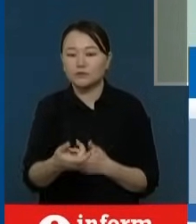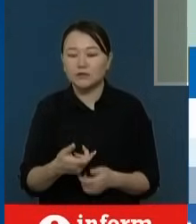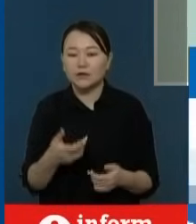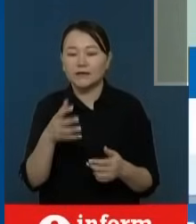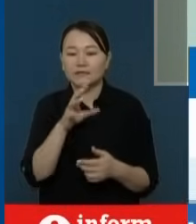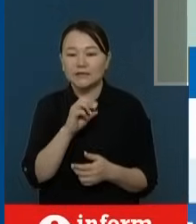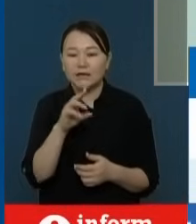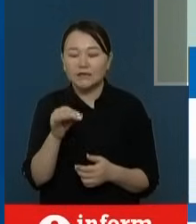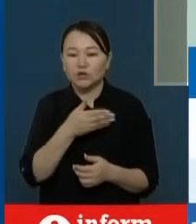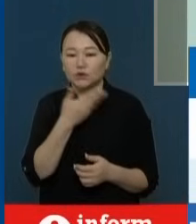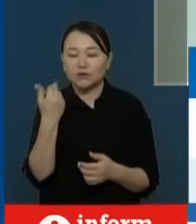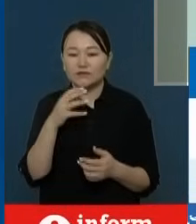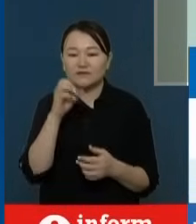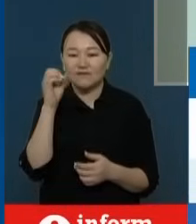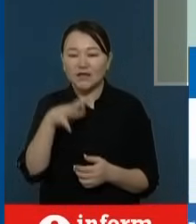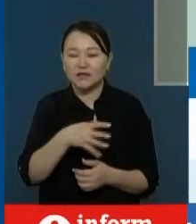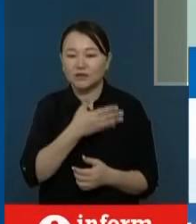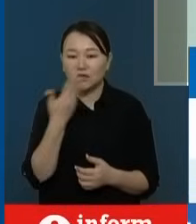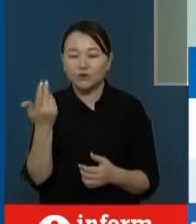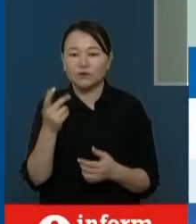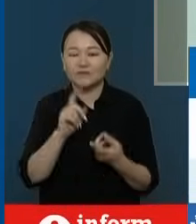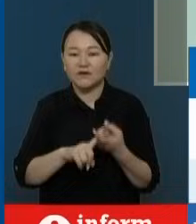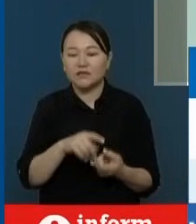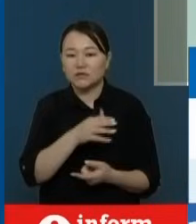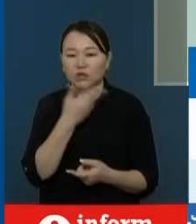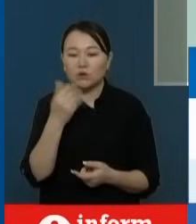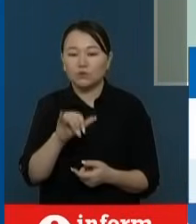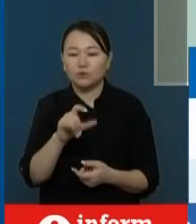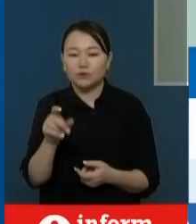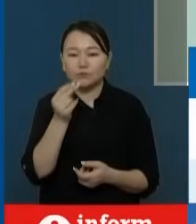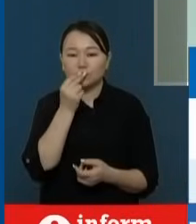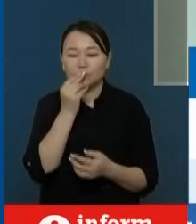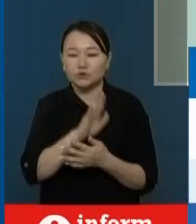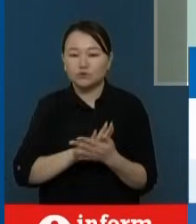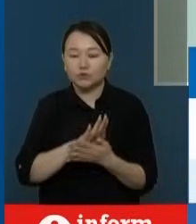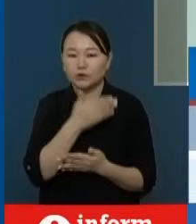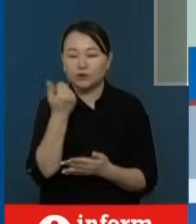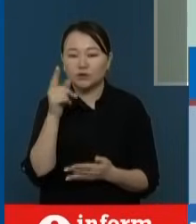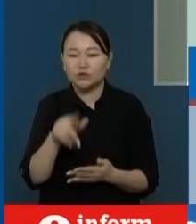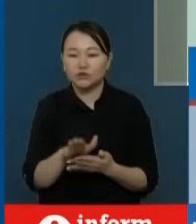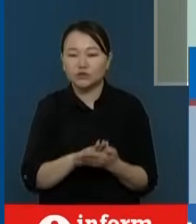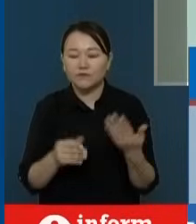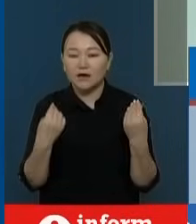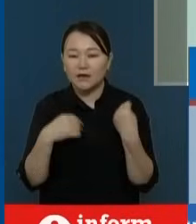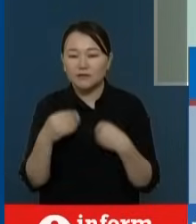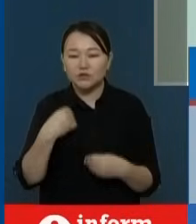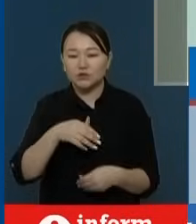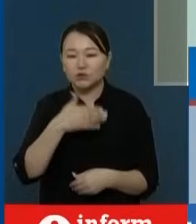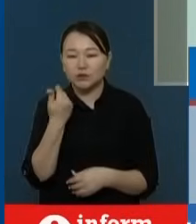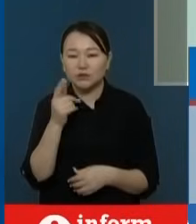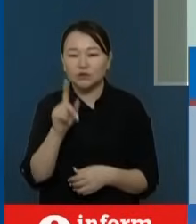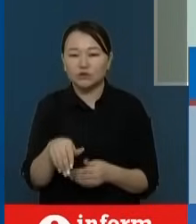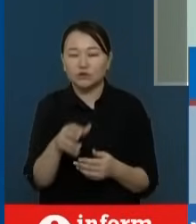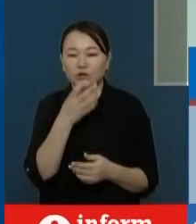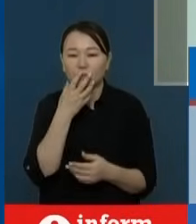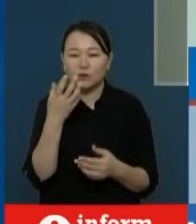нету, воды там нету, у людей продуктов нету, даже нечего им одеть, там даже